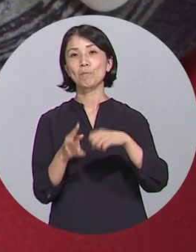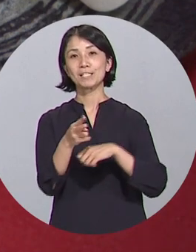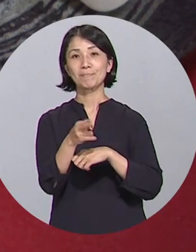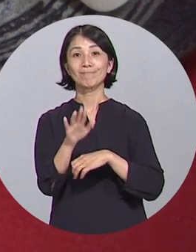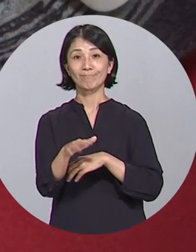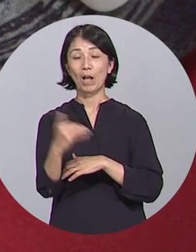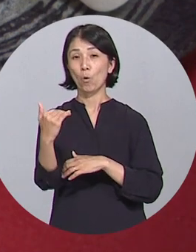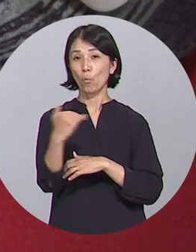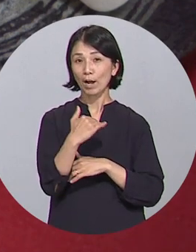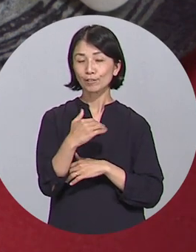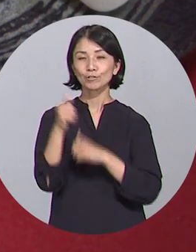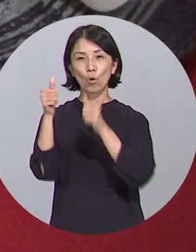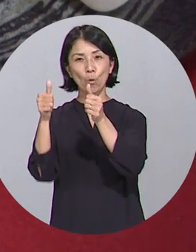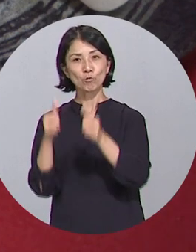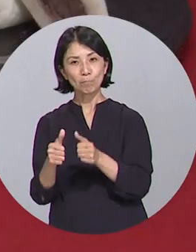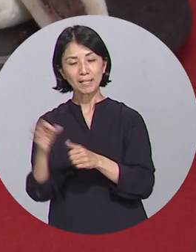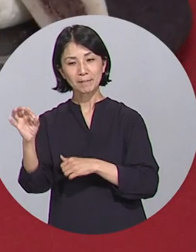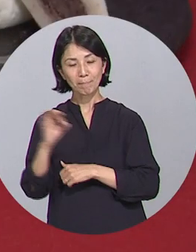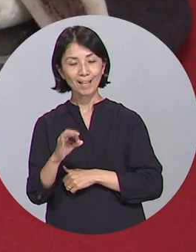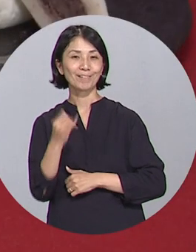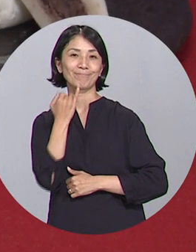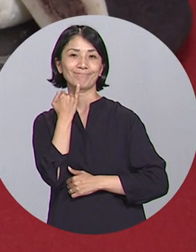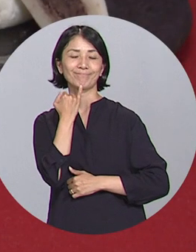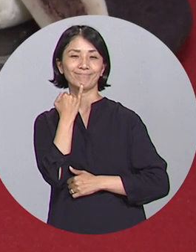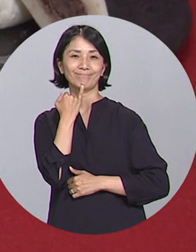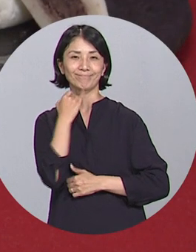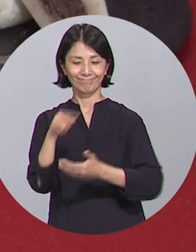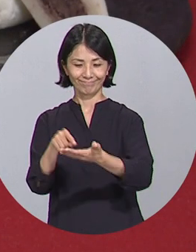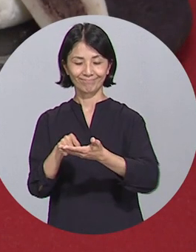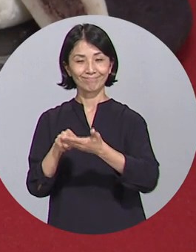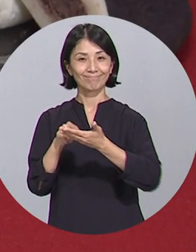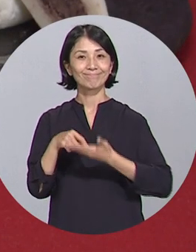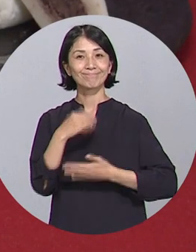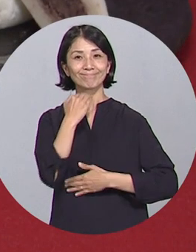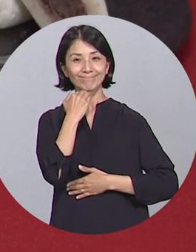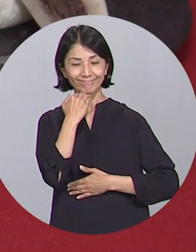ファックスまたは県のホームページからもご応募いただけます。たくさんのご応募お待ちしています。